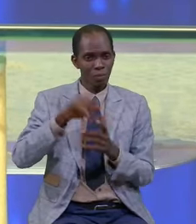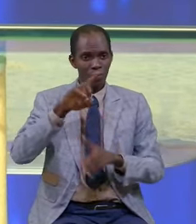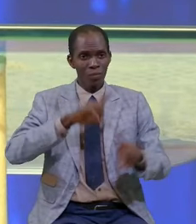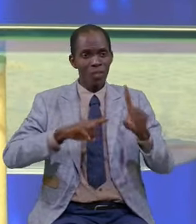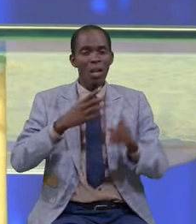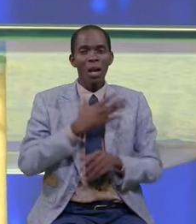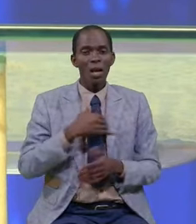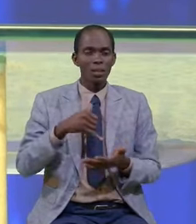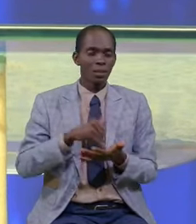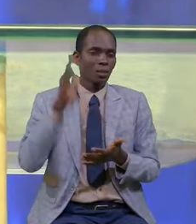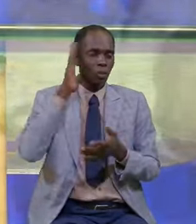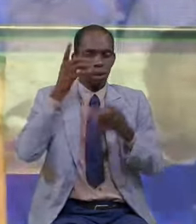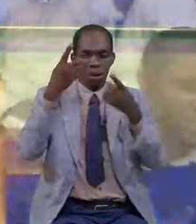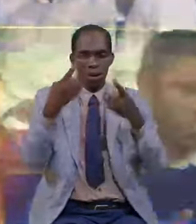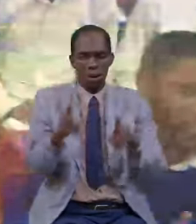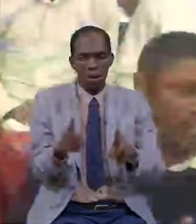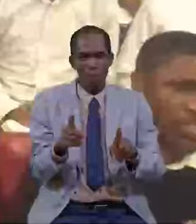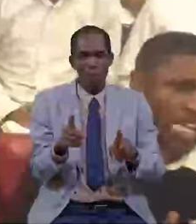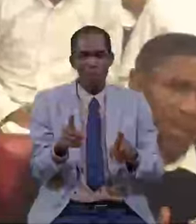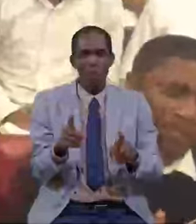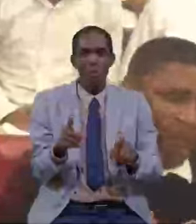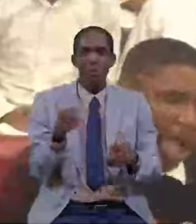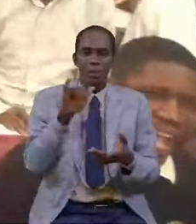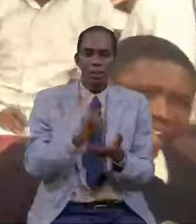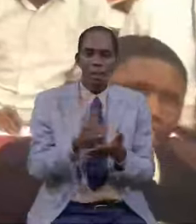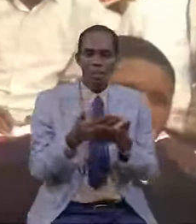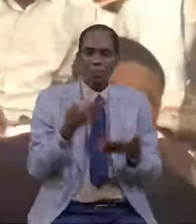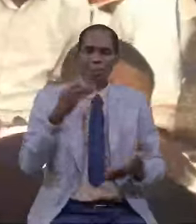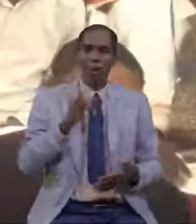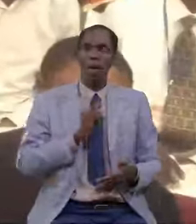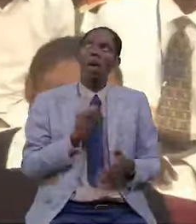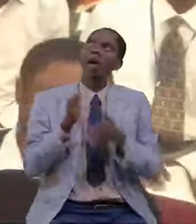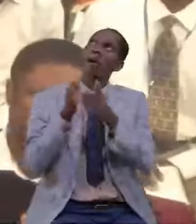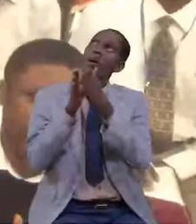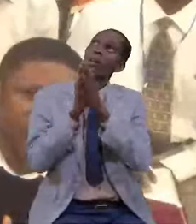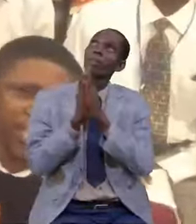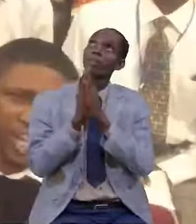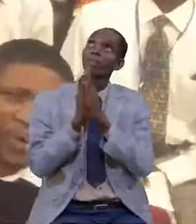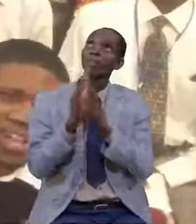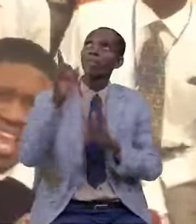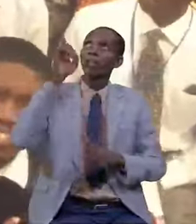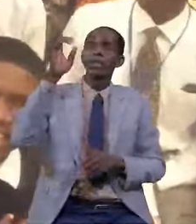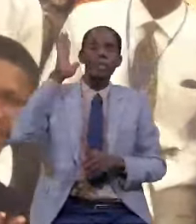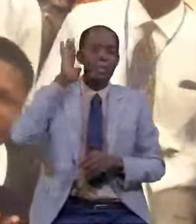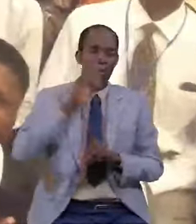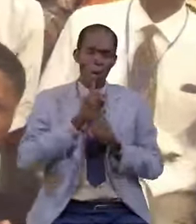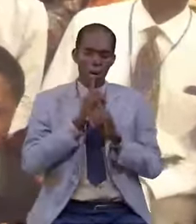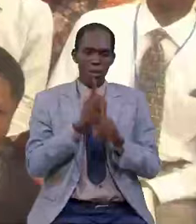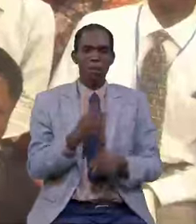va s'accomplir pour moi. Répétez encore, avant que j'invoque, il